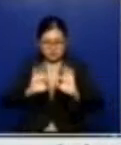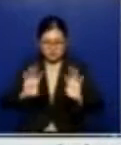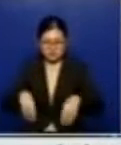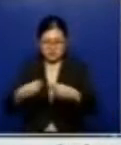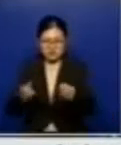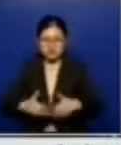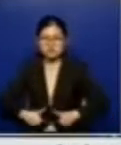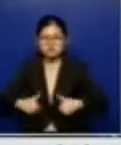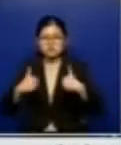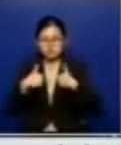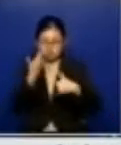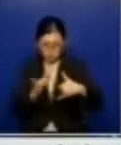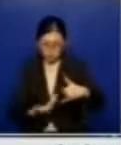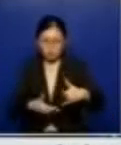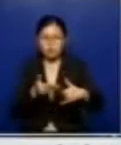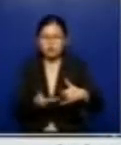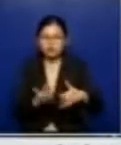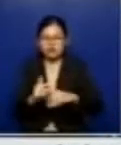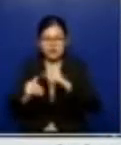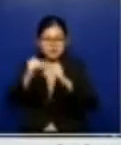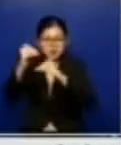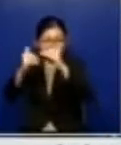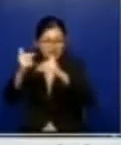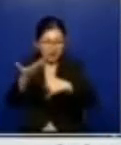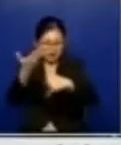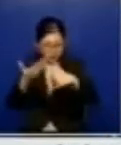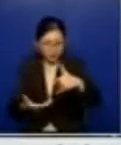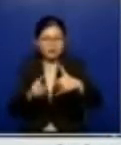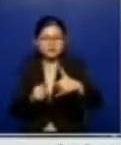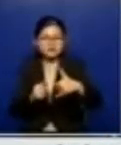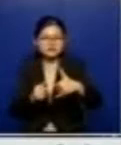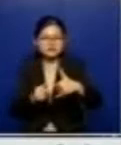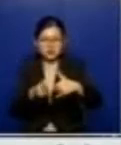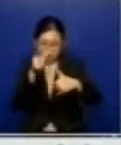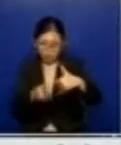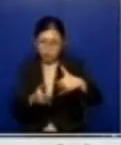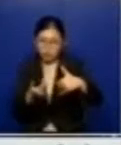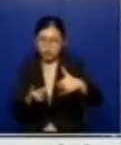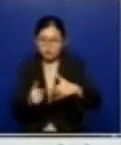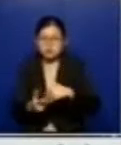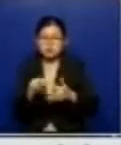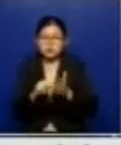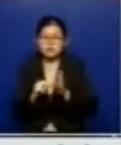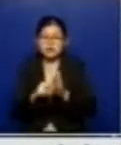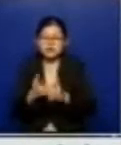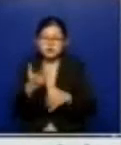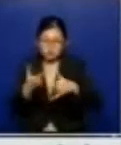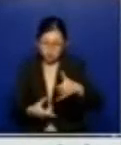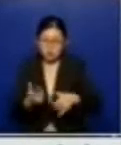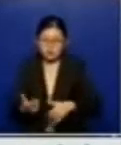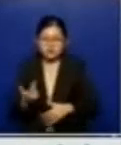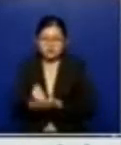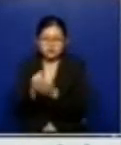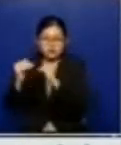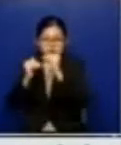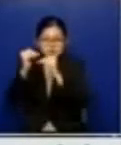มนุษย์ให้ความสำคัญกับการพัฒนาคนนะครับคนคือความเจริญของอนาคตกรม